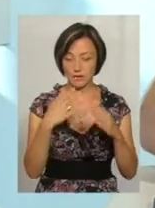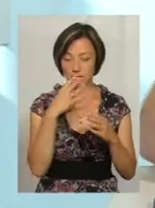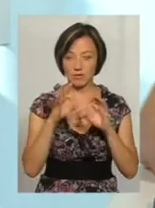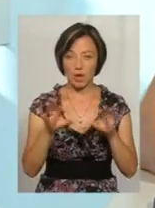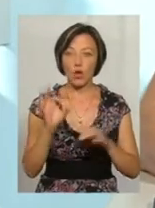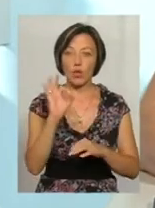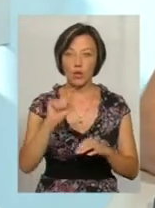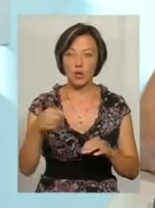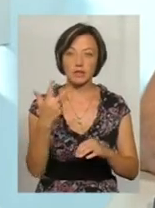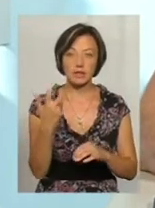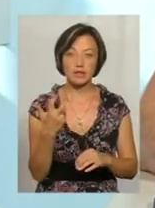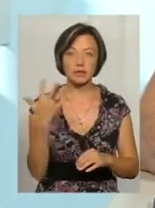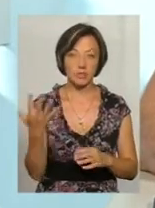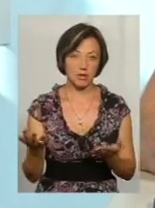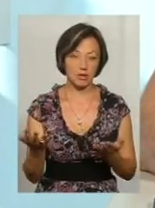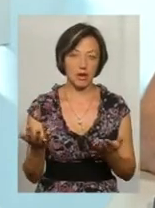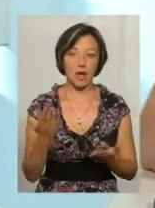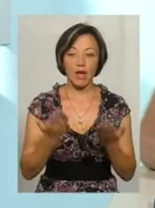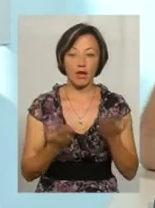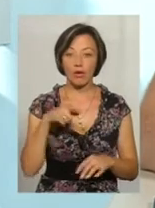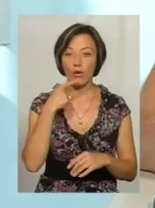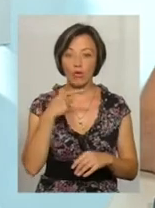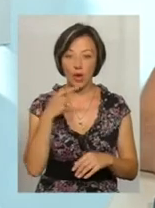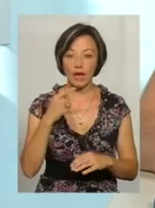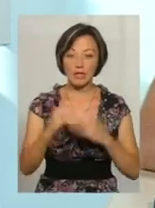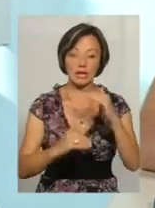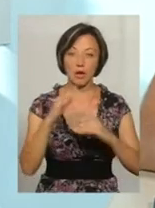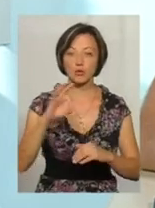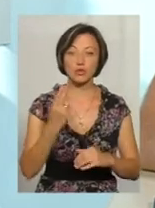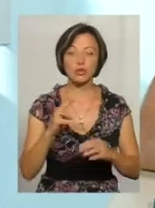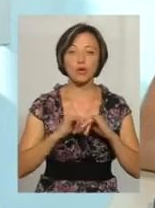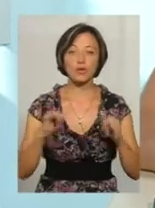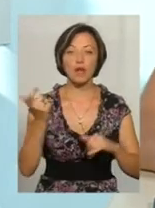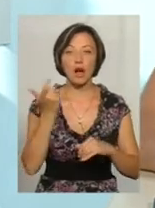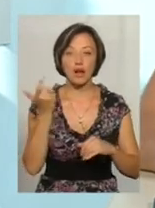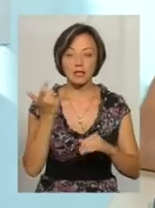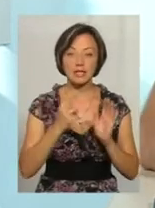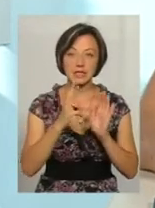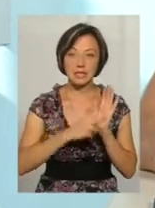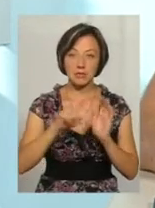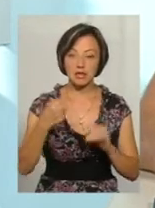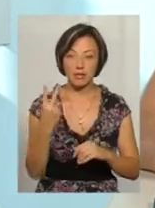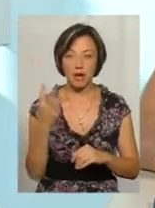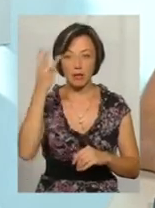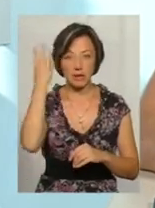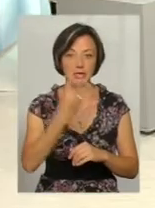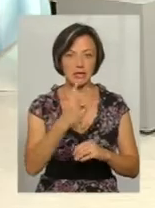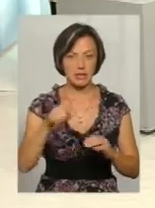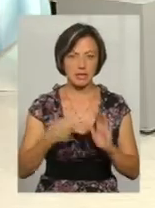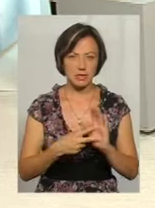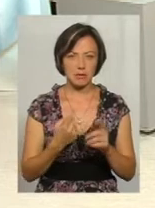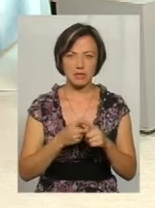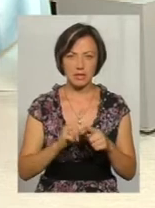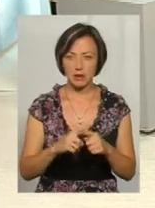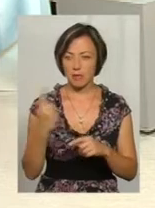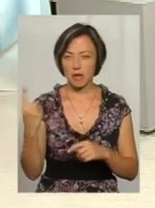Хмельниччина 0,305. Якщо ми говоримо динаміку соціального розвитку, Харківка 7,2, Хмельницька 3,7. Це перше